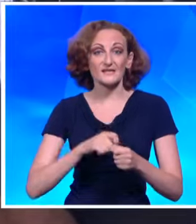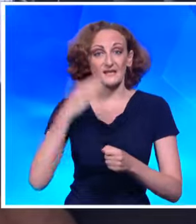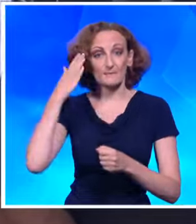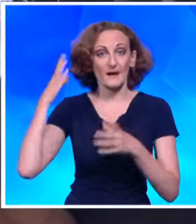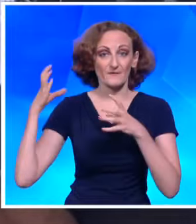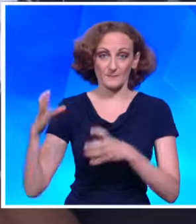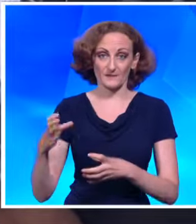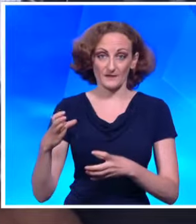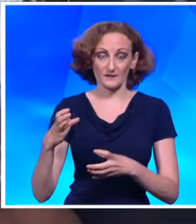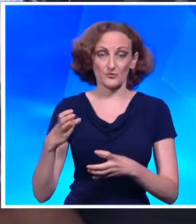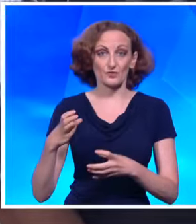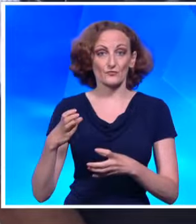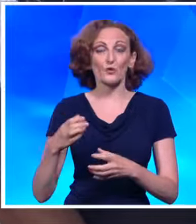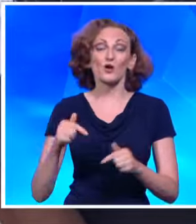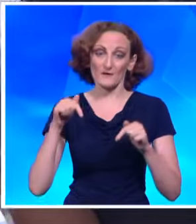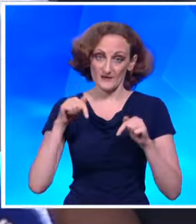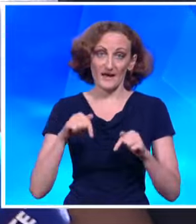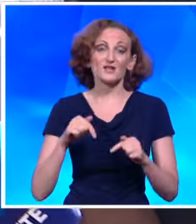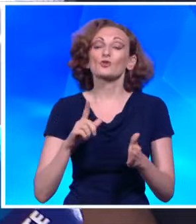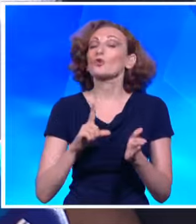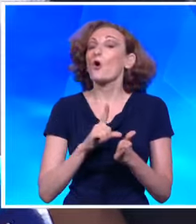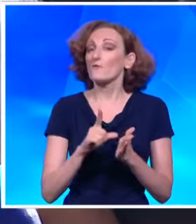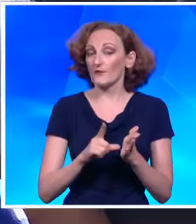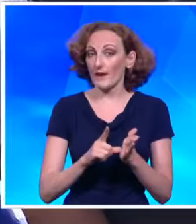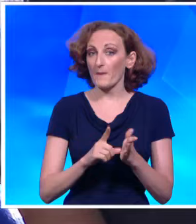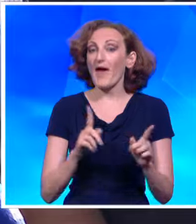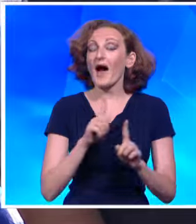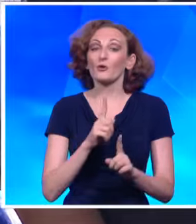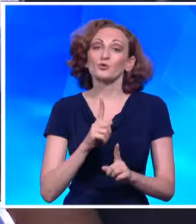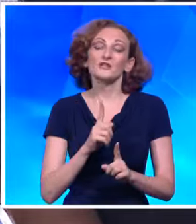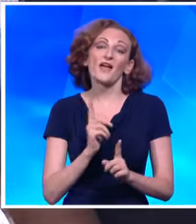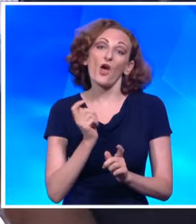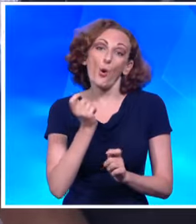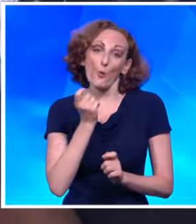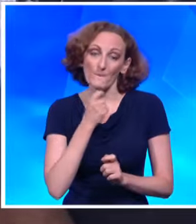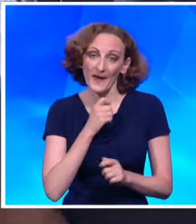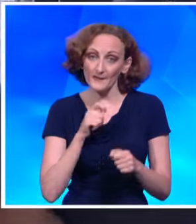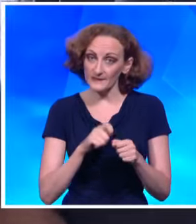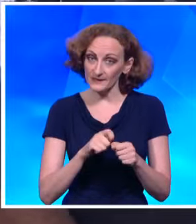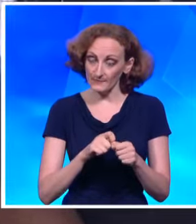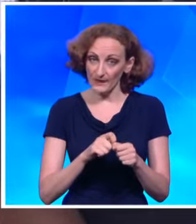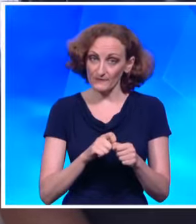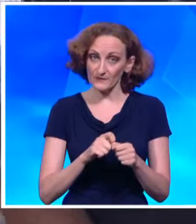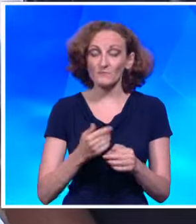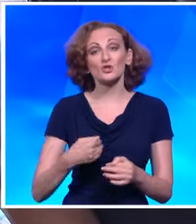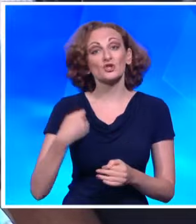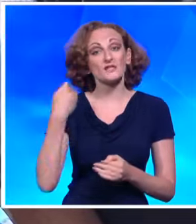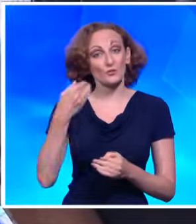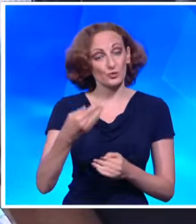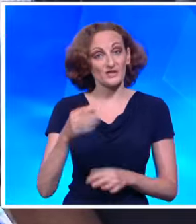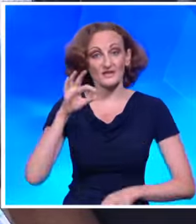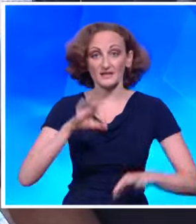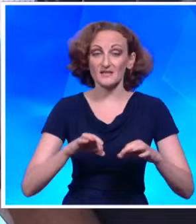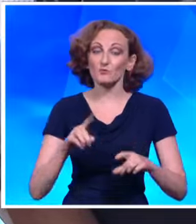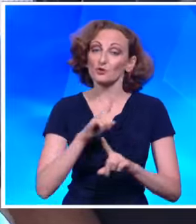правителство в оставащото време. Ако не се умеем, естествено, че ще се иди на избори, но това не е най-доброто